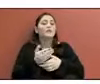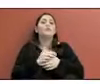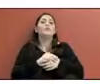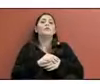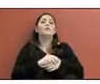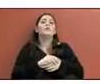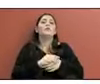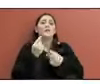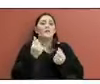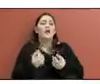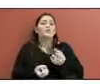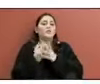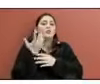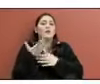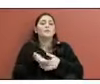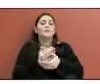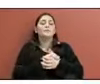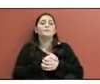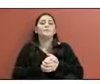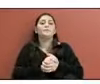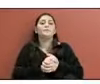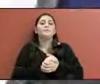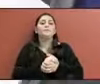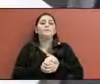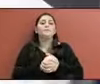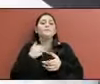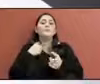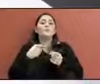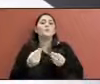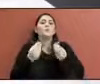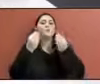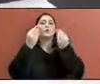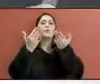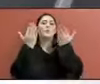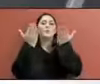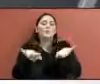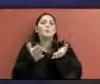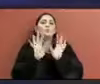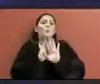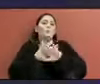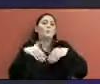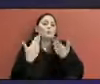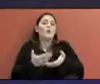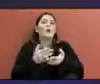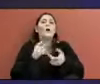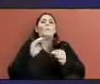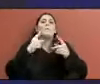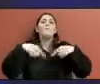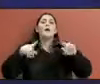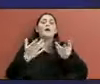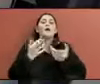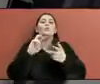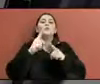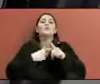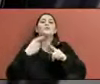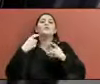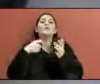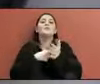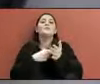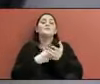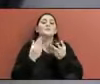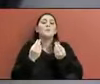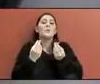maliyet çıkardık. Ve biz bunu sunduğumuzda Tahir Büyükakın Başkanım tedbiri mekan. Projemizin ismi de çok